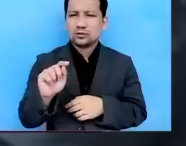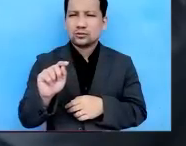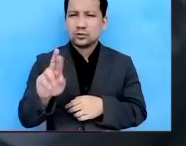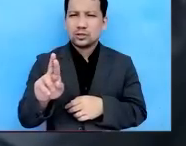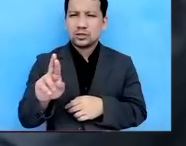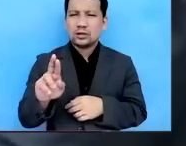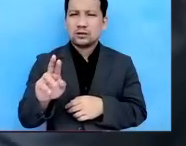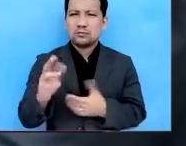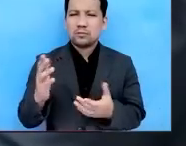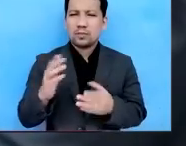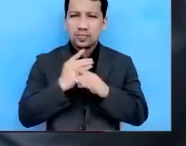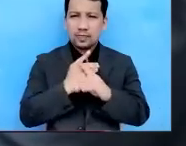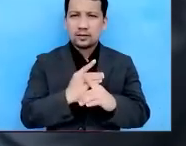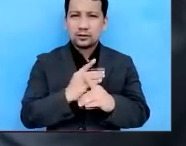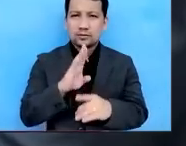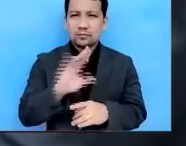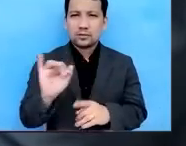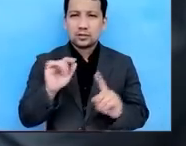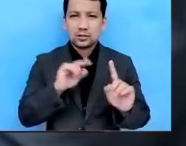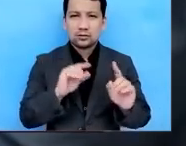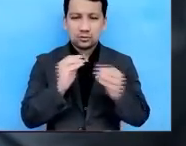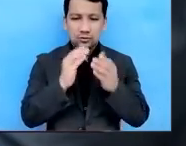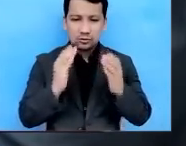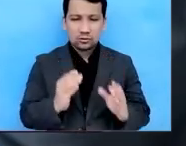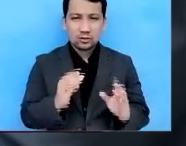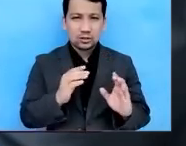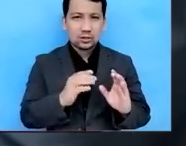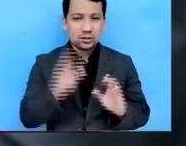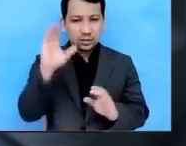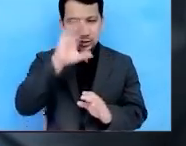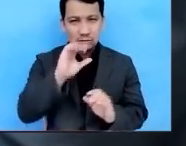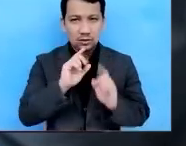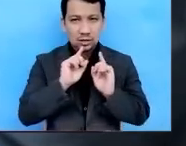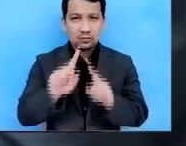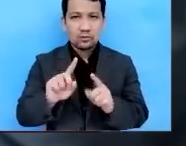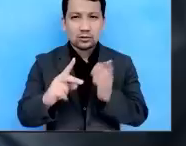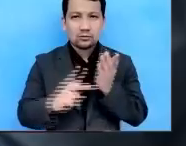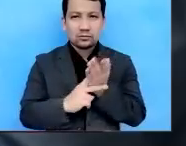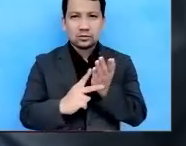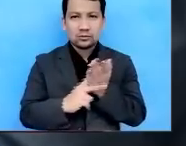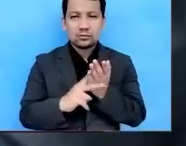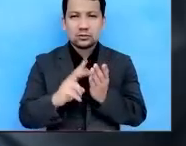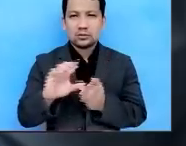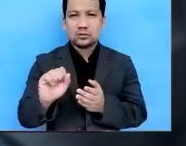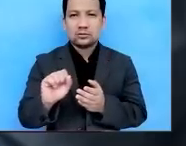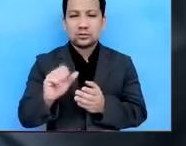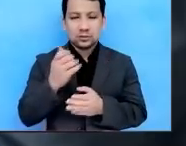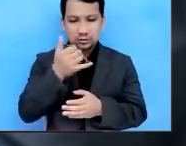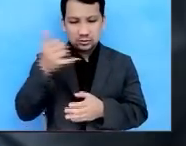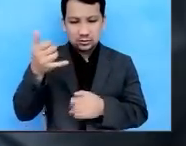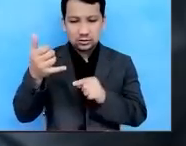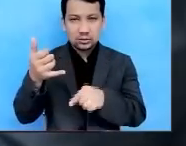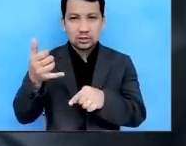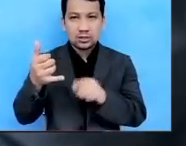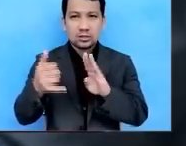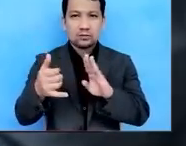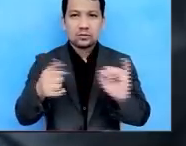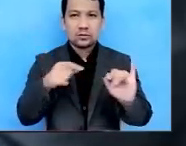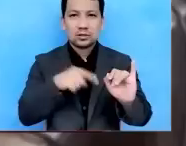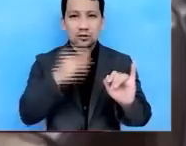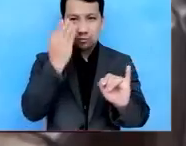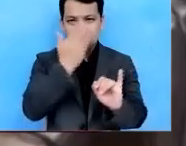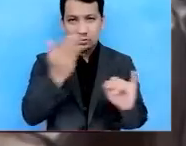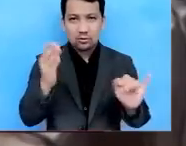Ang depensa naman ng immigration officer, hinapan niya raw ito ng return ticket. Wala namang may pakitang CCTV footage ang Bureau of Immigration dahil